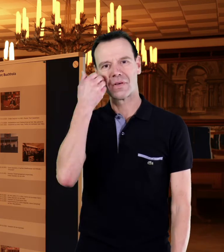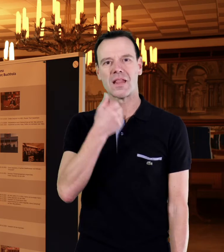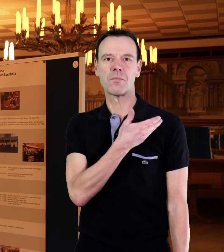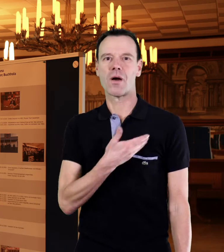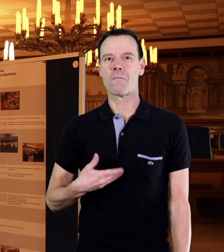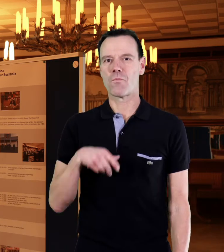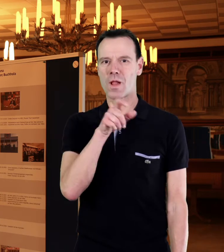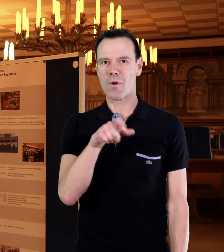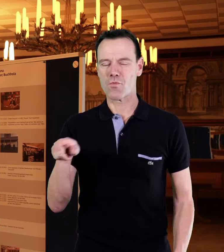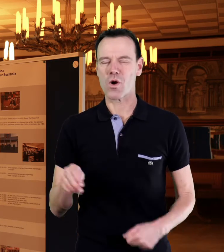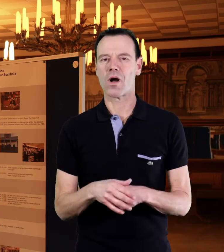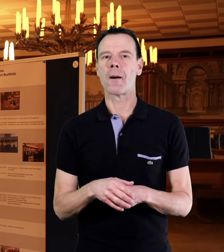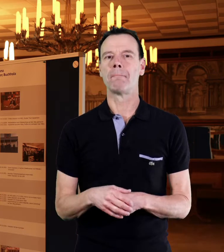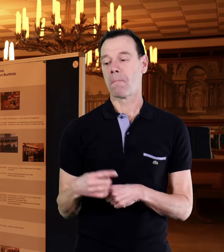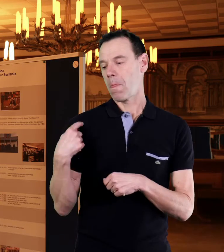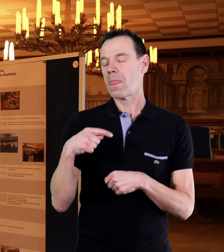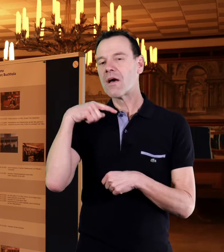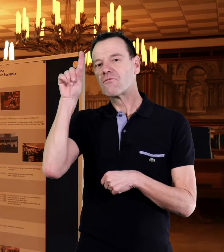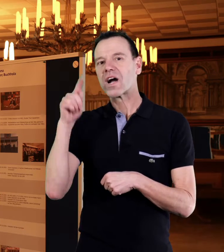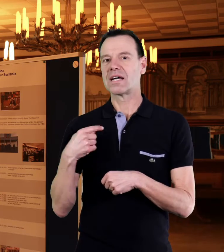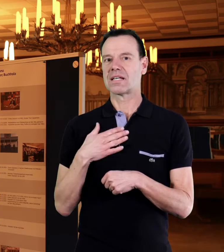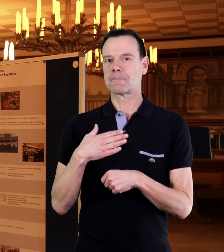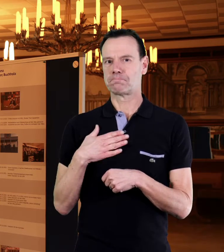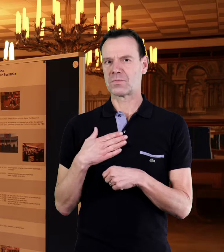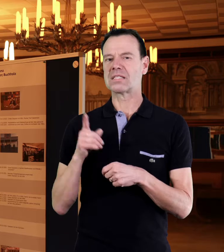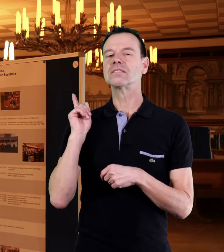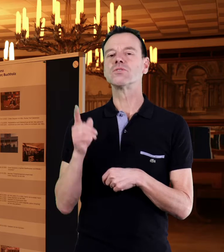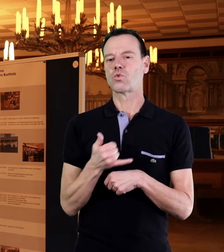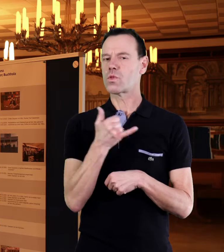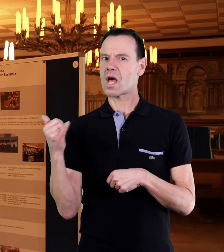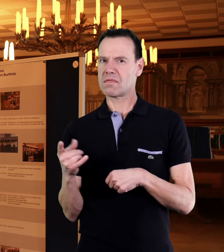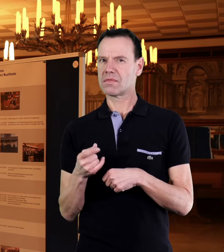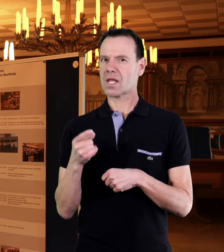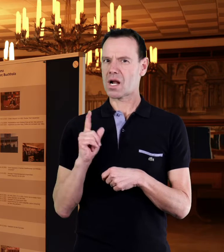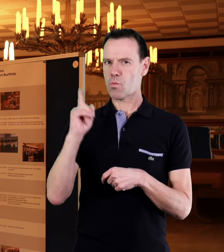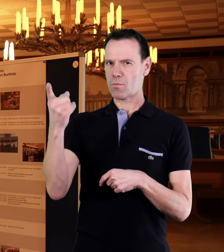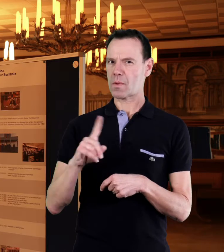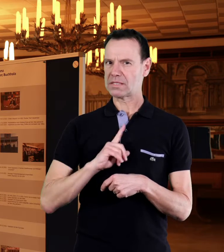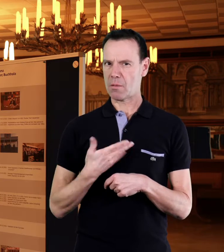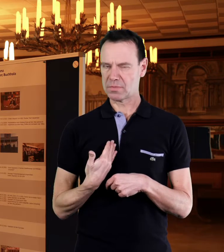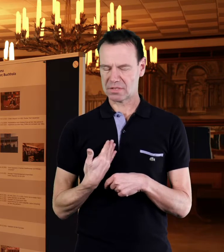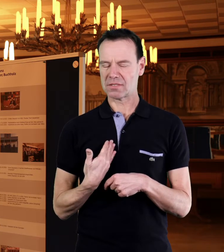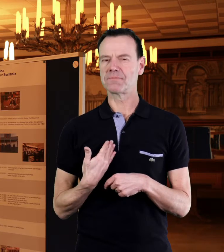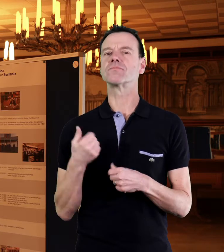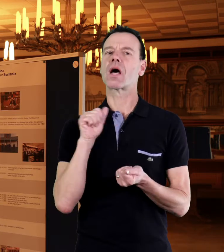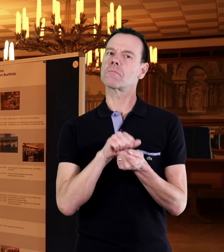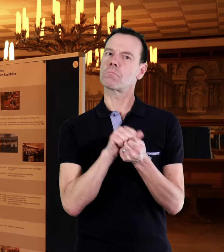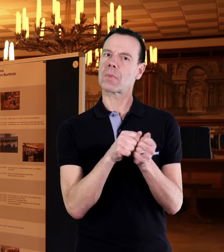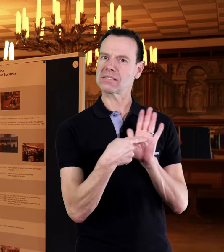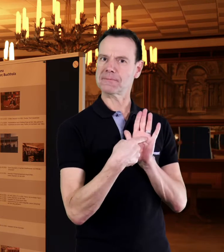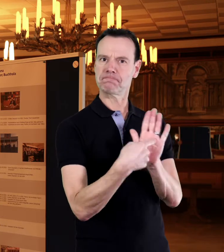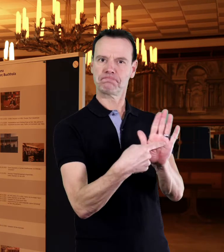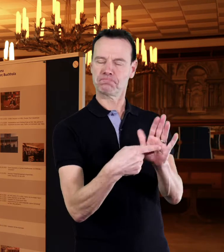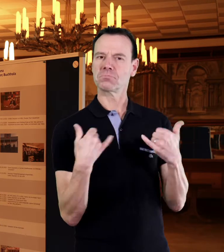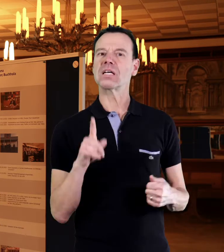Liebe Mülheimerinnen und Mülheimer, am vergangenen Freitag habe ich meine erste Bilanz der zurückliegenden 100 Tage im Amt des Oberbürgermeisters der Presse